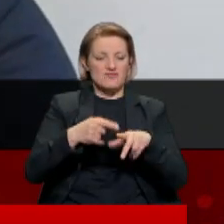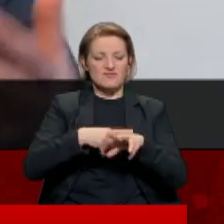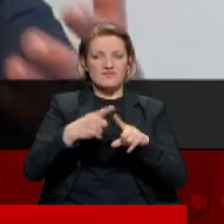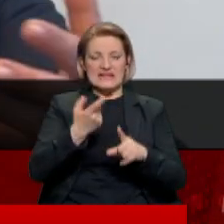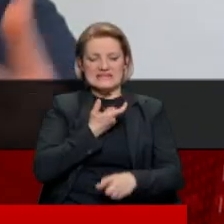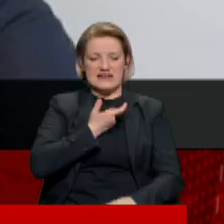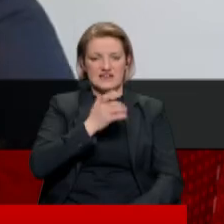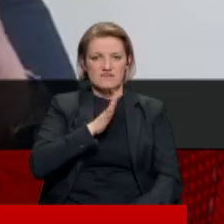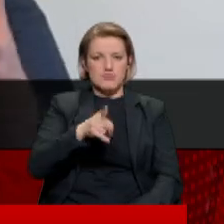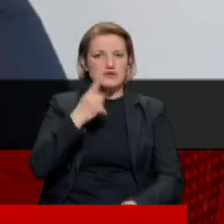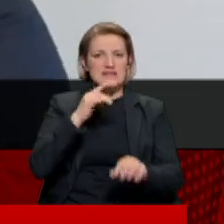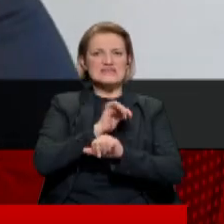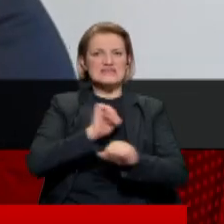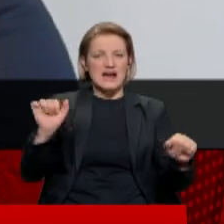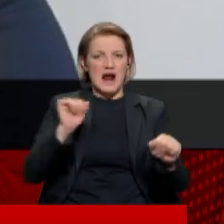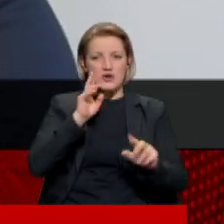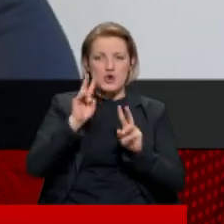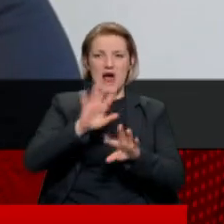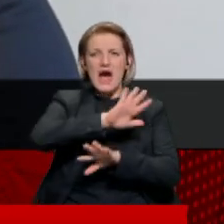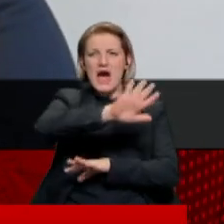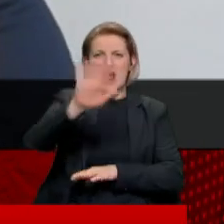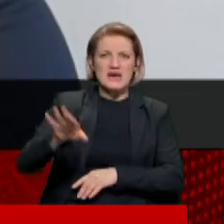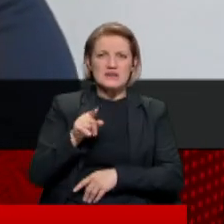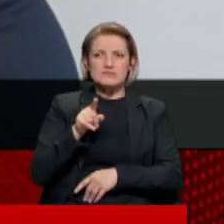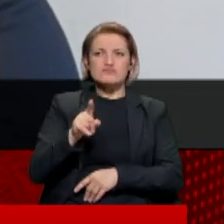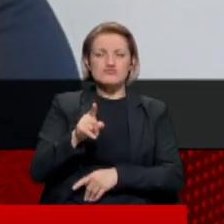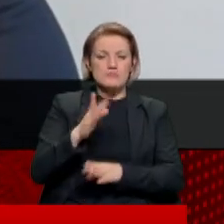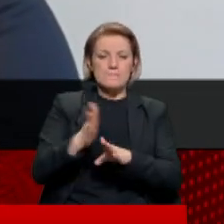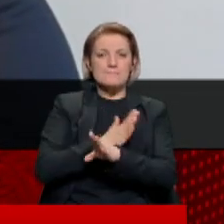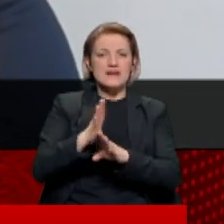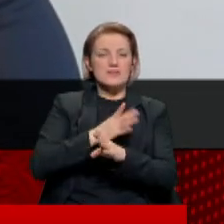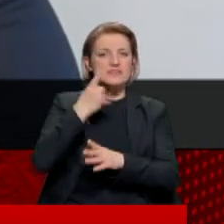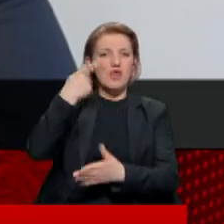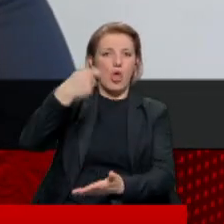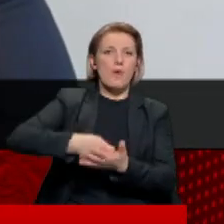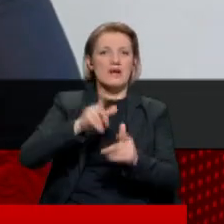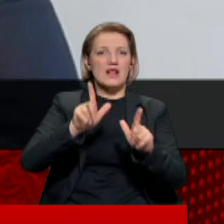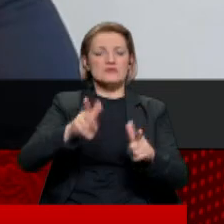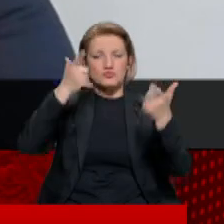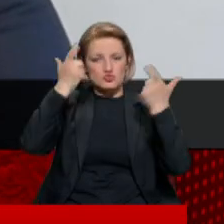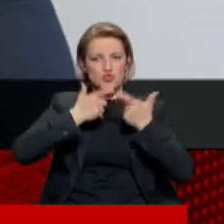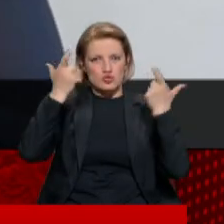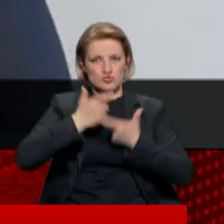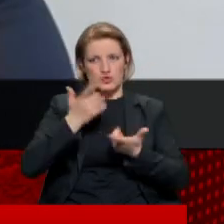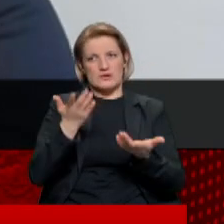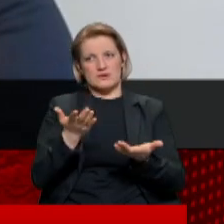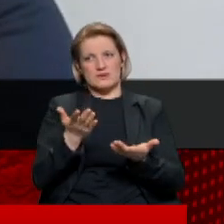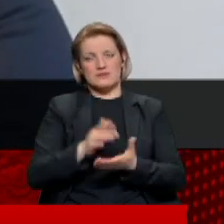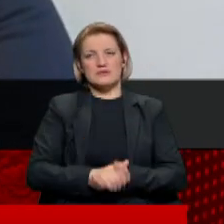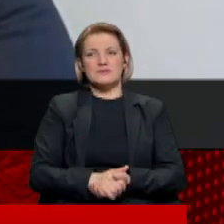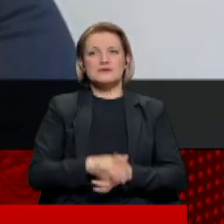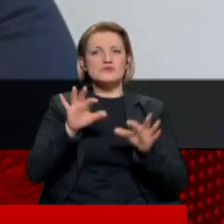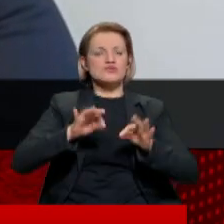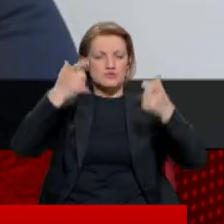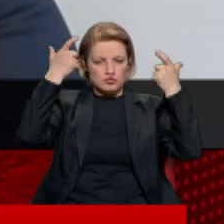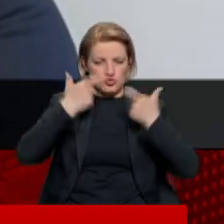mu? Buradan zarar gören herkesin bunları, bu şeyleri karşılaması lazım. Sonra sorumlulara rücu edersin. Şimdi